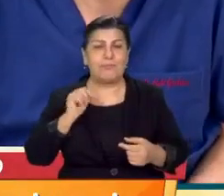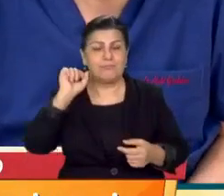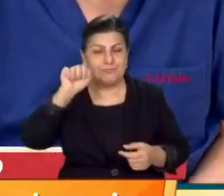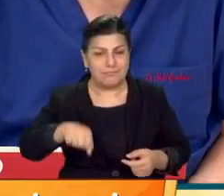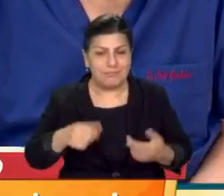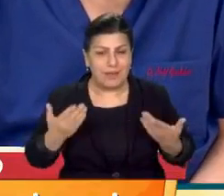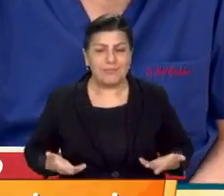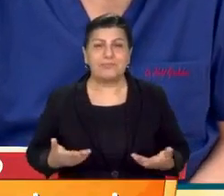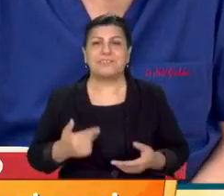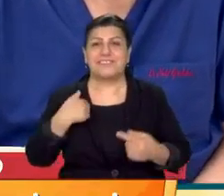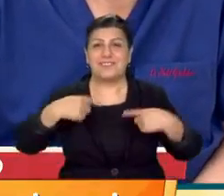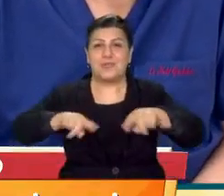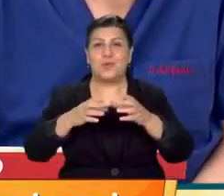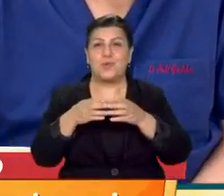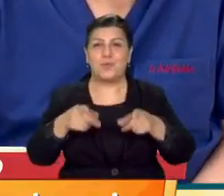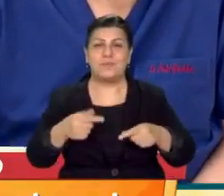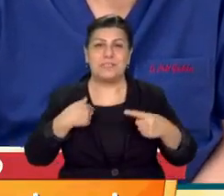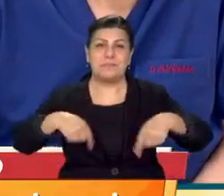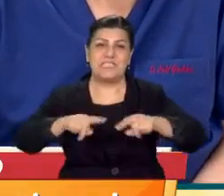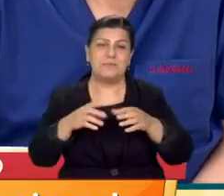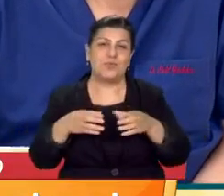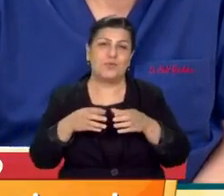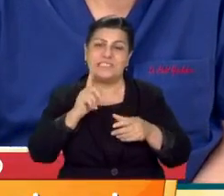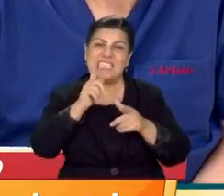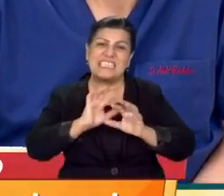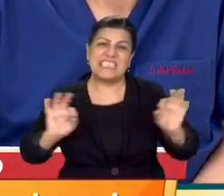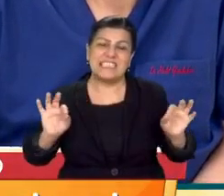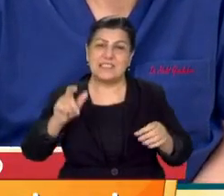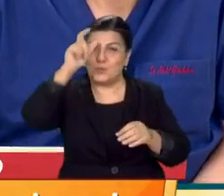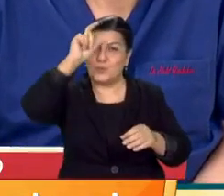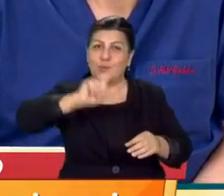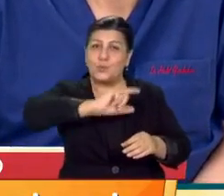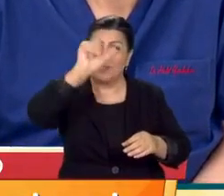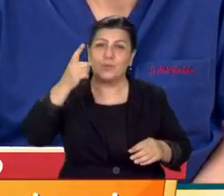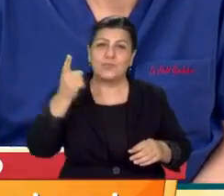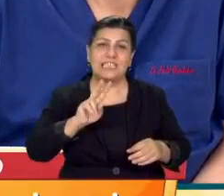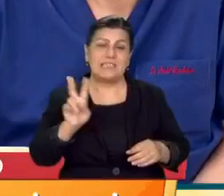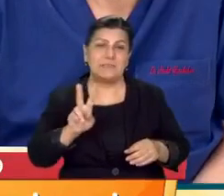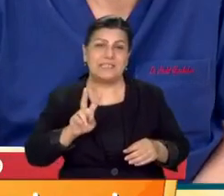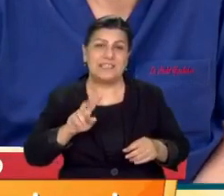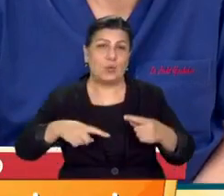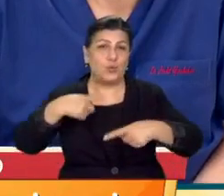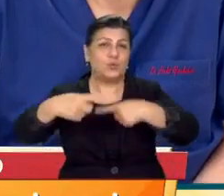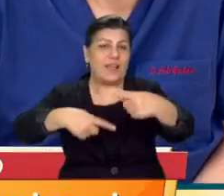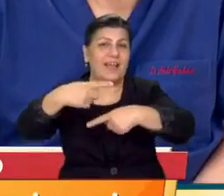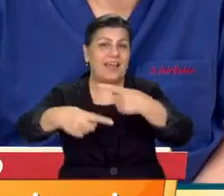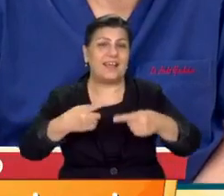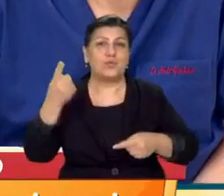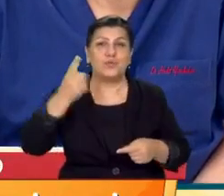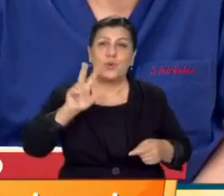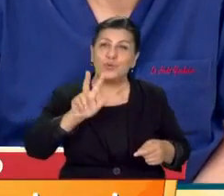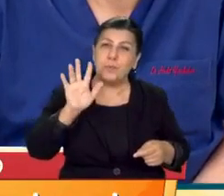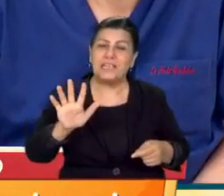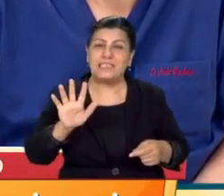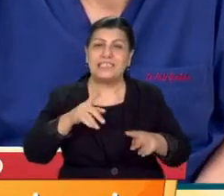olur bülbüller Evet Evet bizim kuşağımı Zen sessiz kuşak Türkiye'nin 122 Six kuşağından yüzde